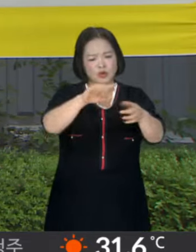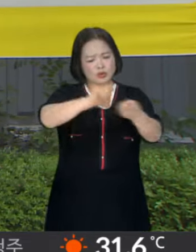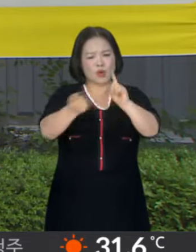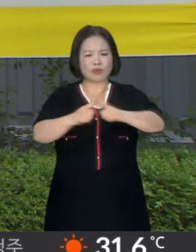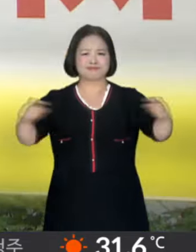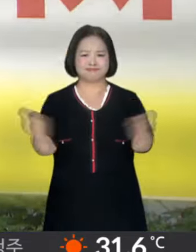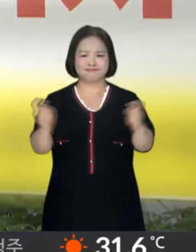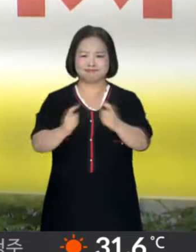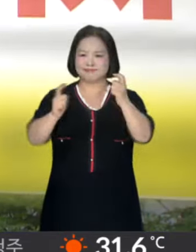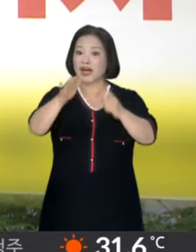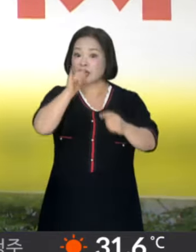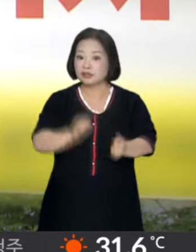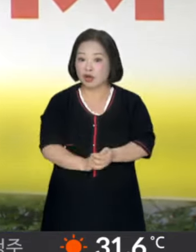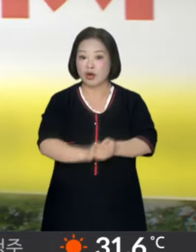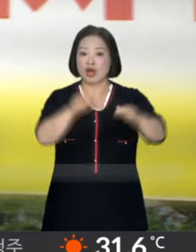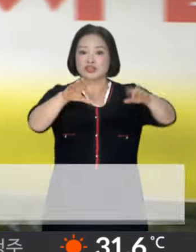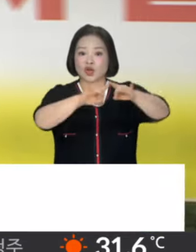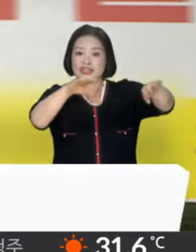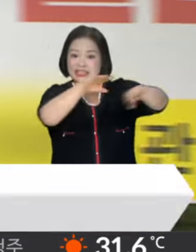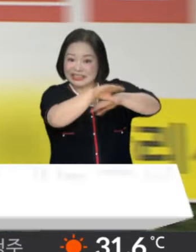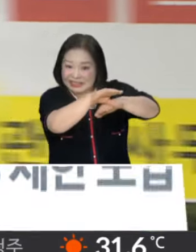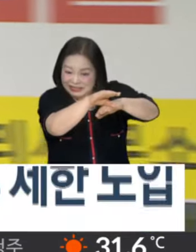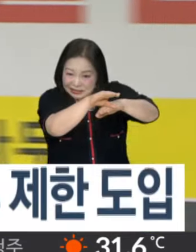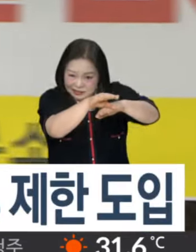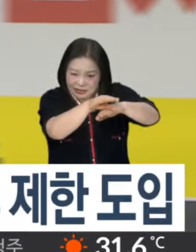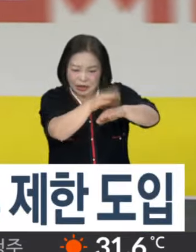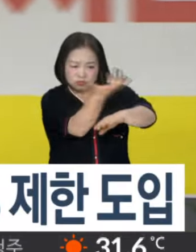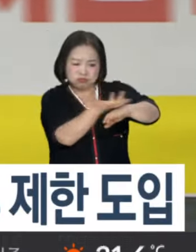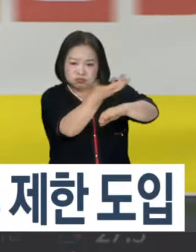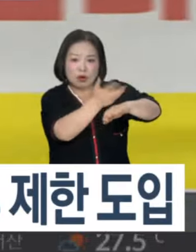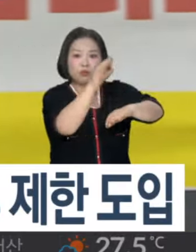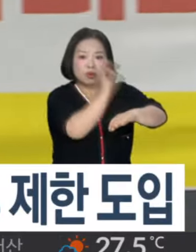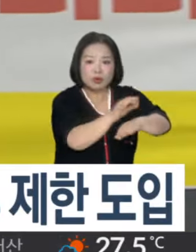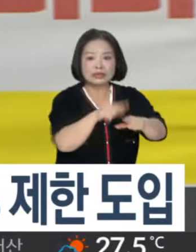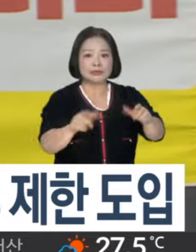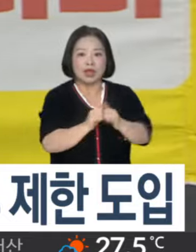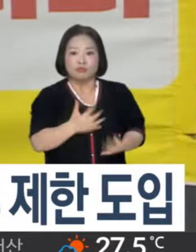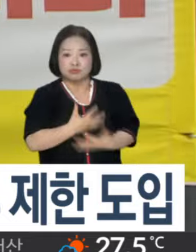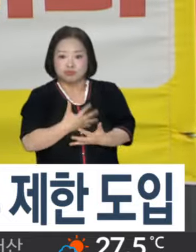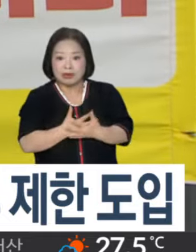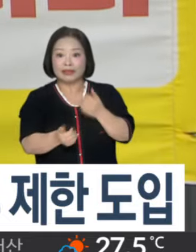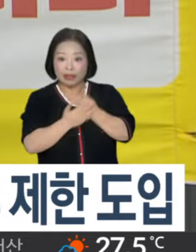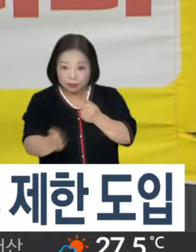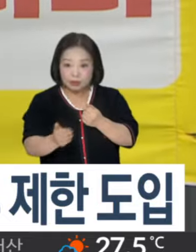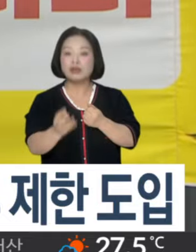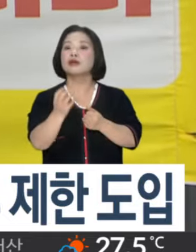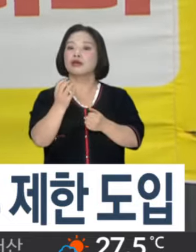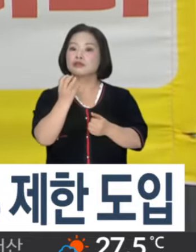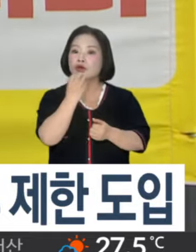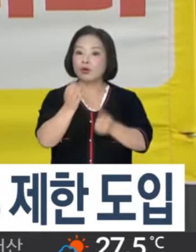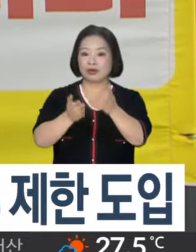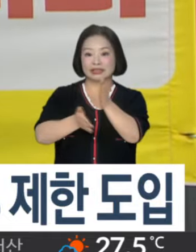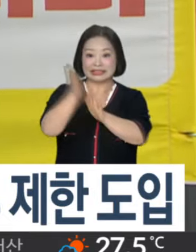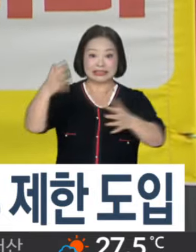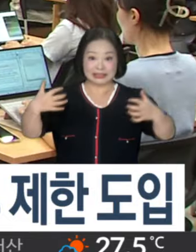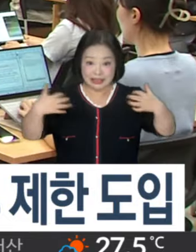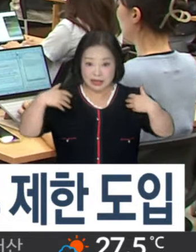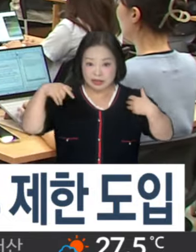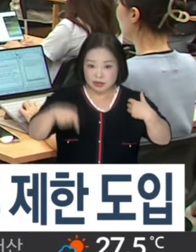벌어지는 상황. 전기차 차주와 주민들의 불안이 커지는 가운데 서울시가 전기차 과충전 방지책을